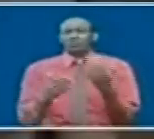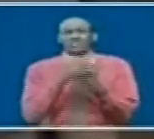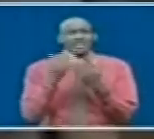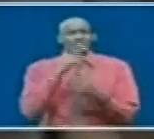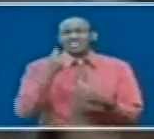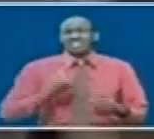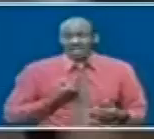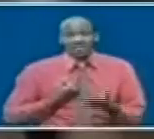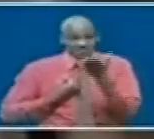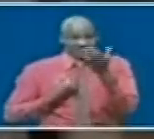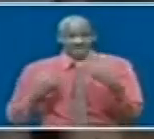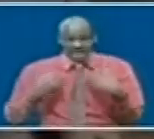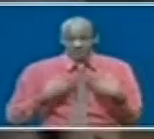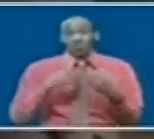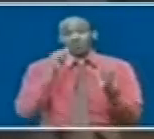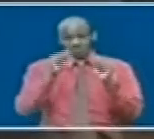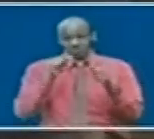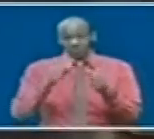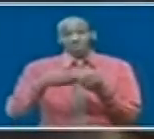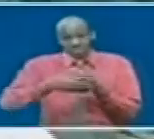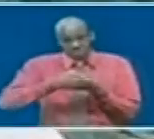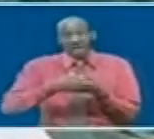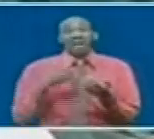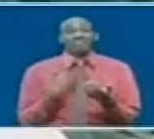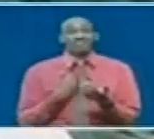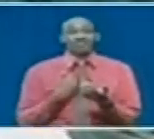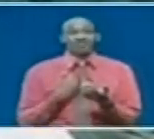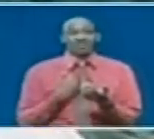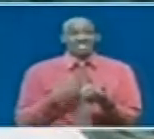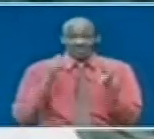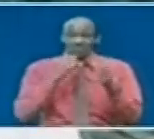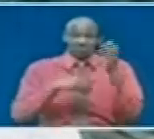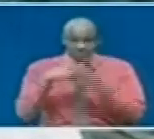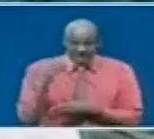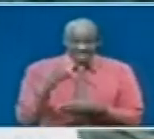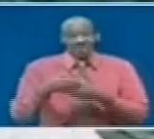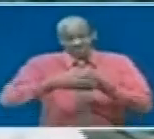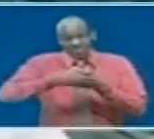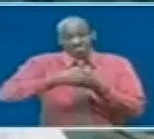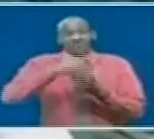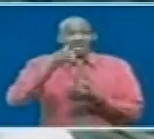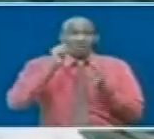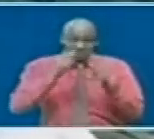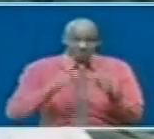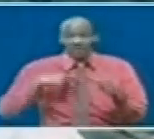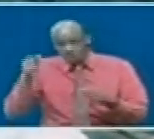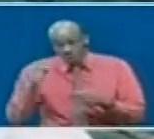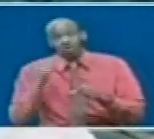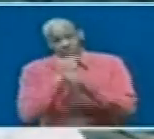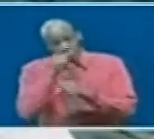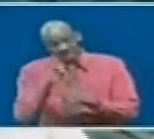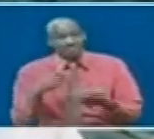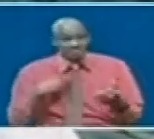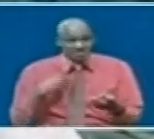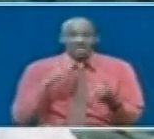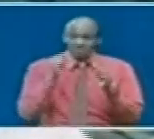zake ambao sasa wamefikisha umri wa utu uzima. Hata kama ni kununua sanitary towels, itanibidi mimi mwenyewe ndio nitafanyia mtu kazi